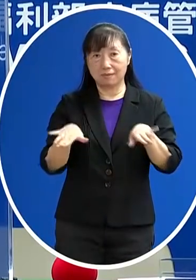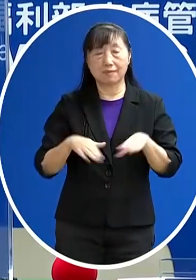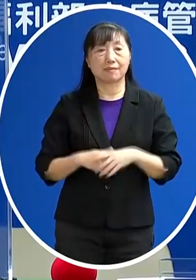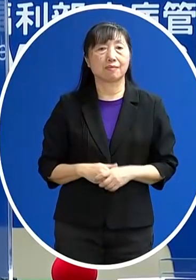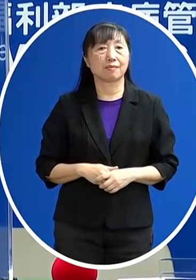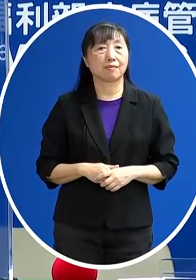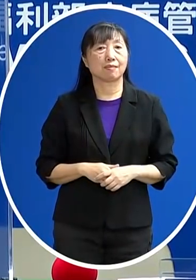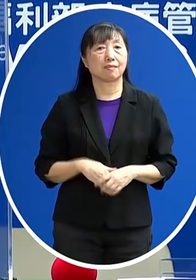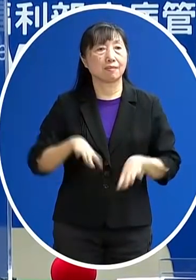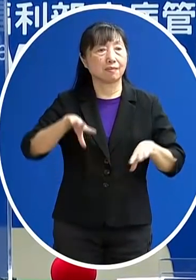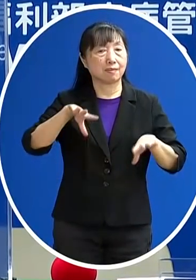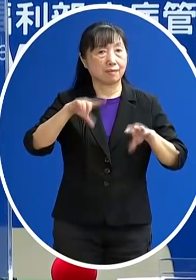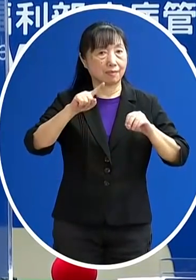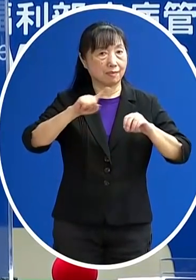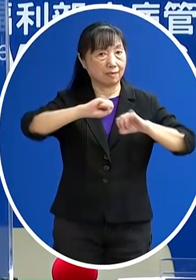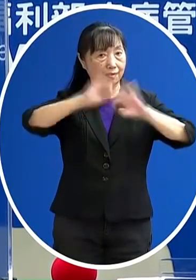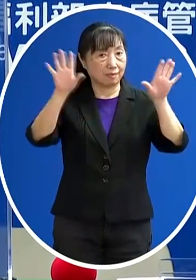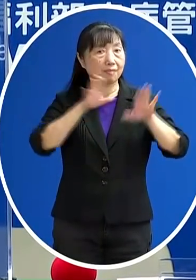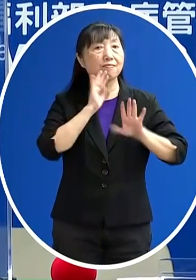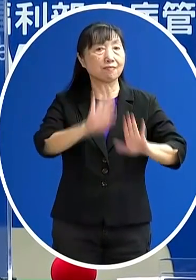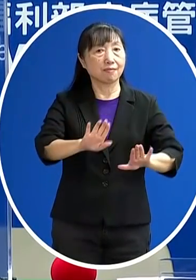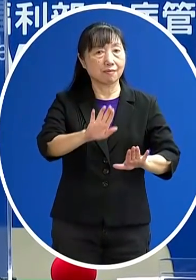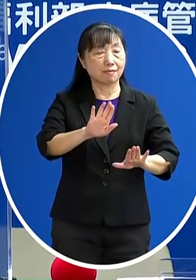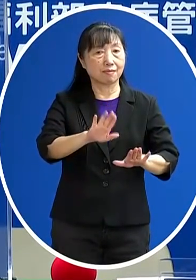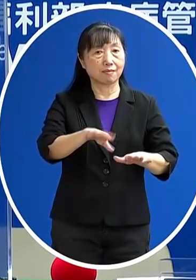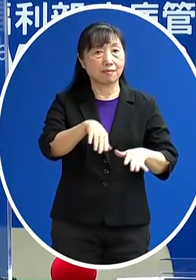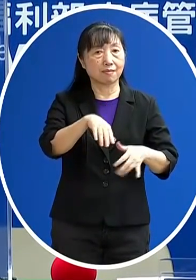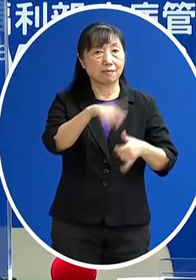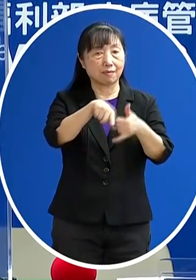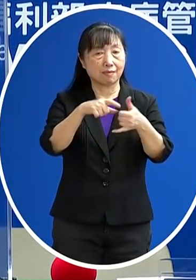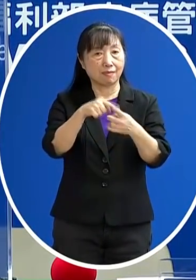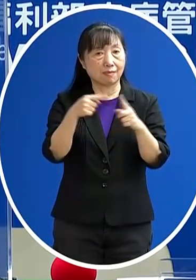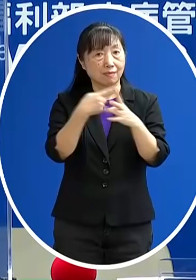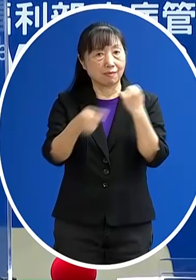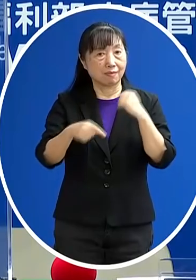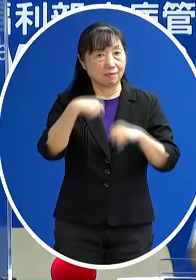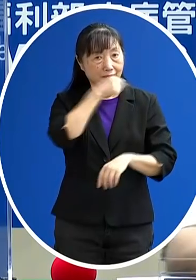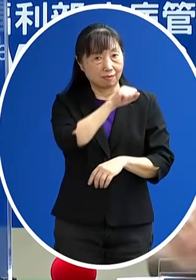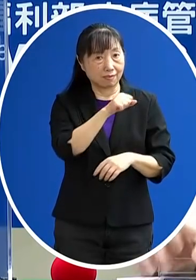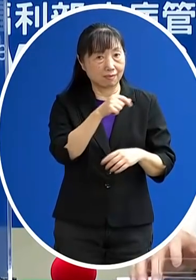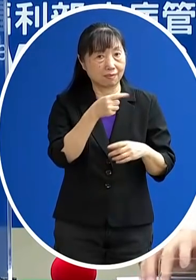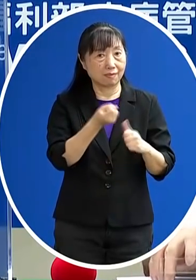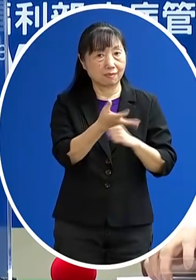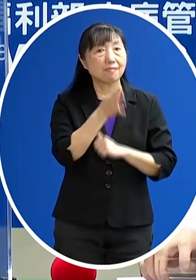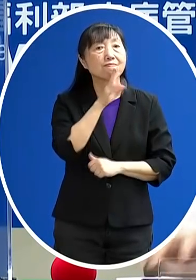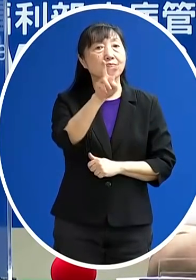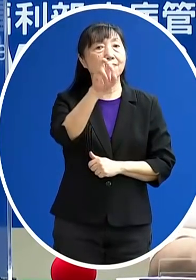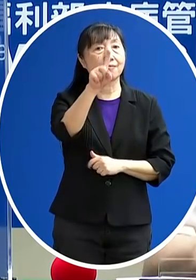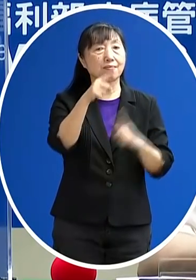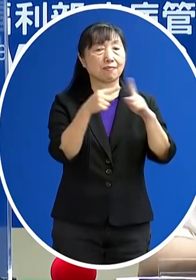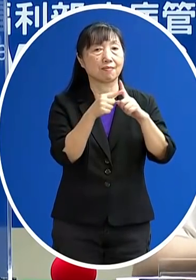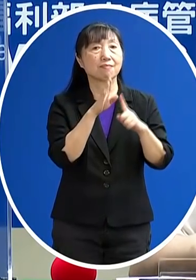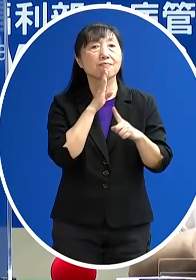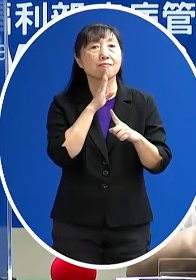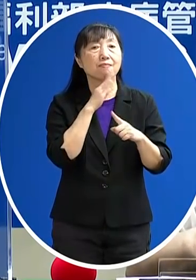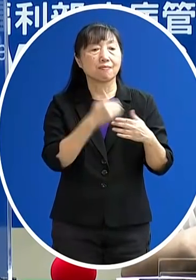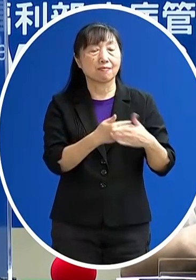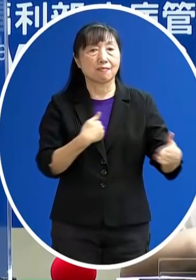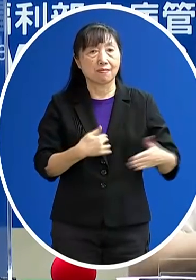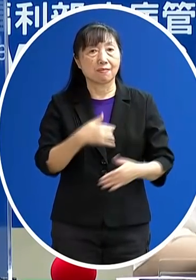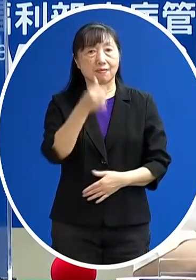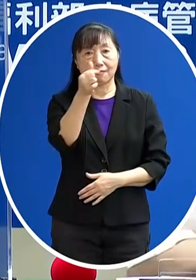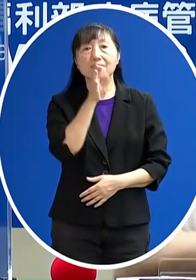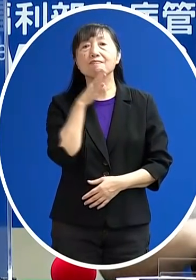那首先我们先公布今天的确定病例哈，那今天有本土的病例21例，啊，居隔阳性有